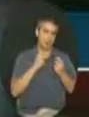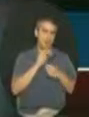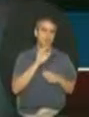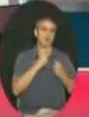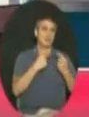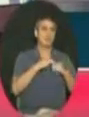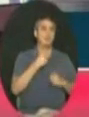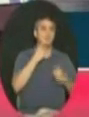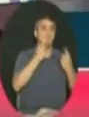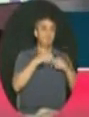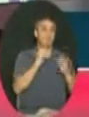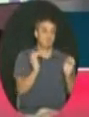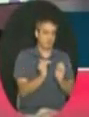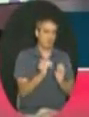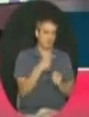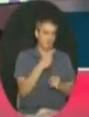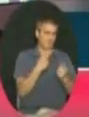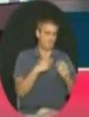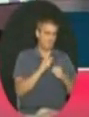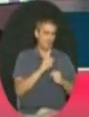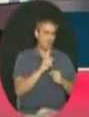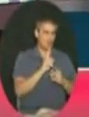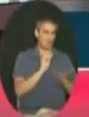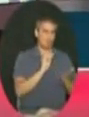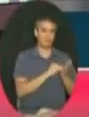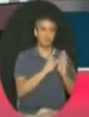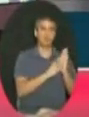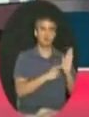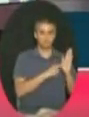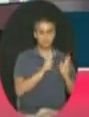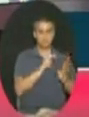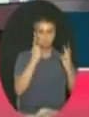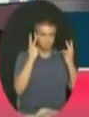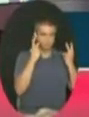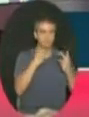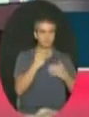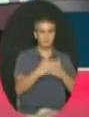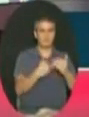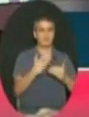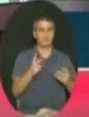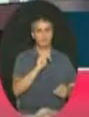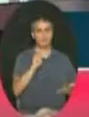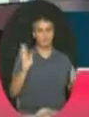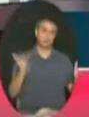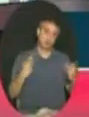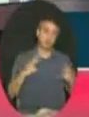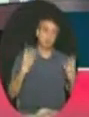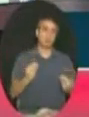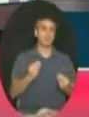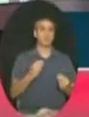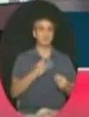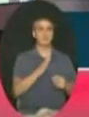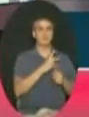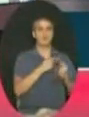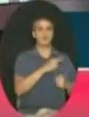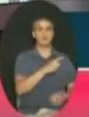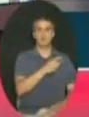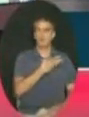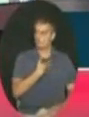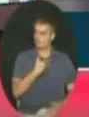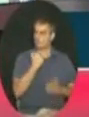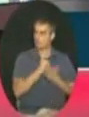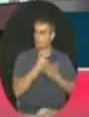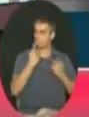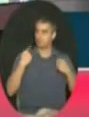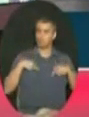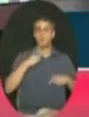אני אומר, ועדות קטנות, שזה ועדות לא סטטוטוריות, כן. הנושאים חשובים, הם מקדמים את הנושא הרבה יותר טוב בוועדה. קיבלת אישור מיושב ראש הכנסת, כי